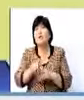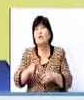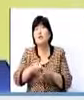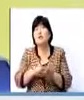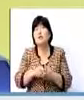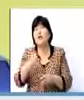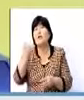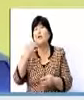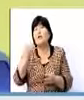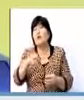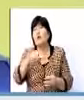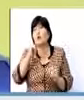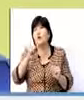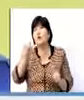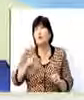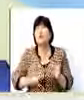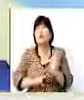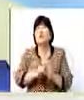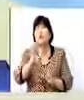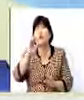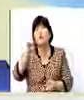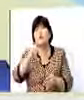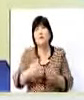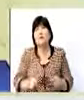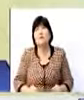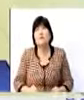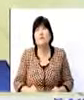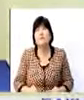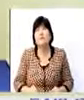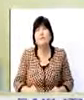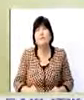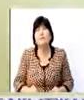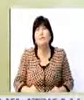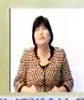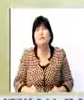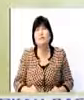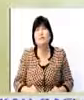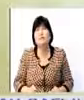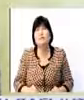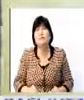әлемді бағындыратын әлі талай спортшының шығатынына сенімді. Асқар Тәжиев, Алмат Меңдібаев, Досхан Сәтбай, Қазақстан, Қызылорда телеарнасы.